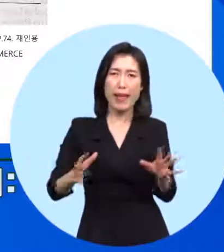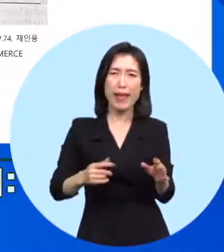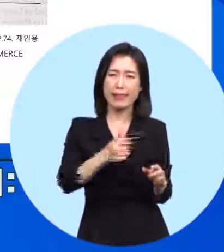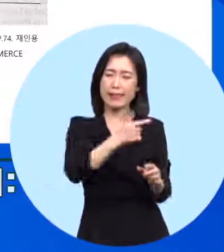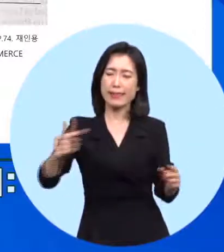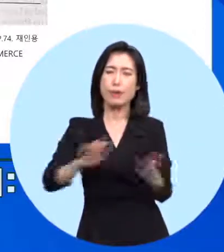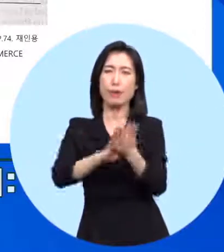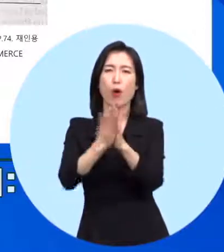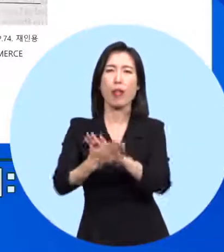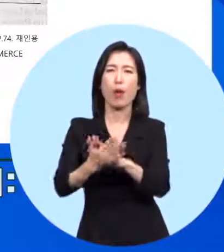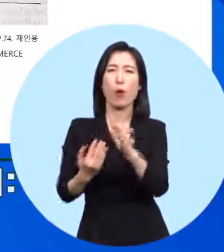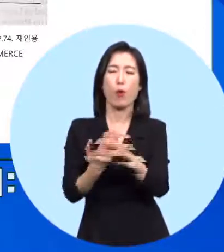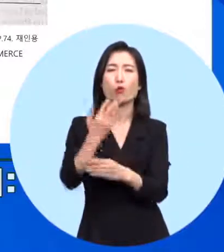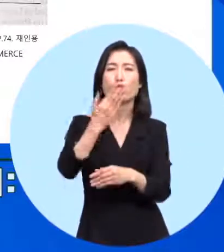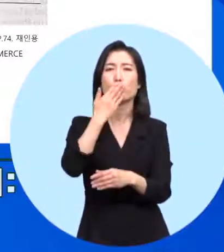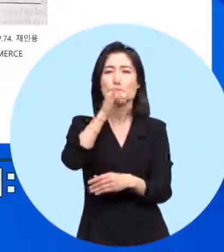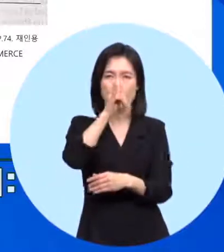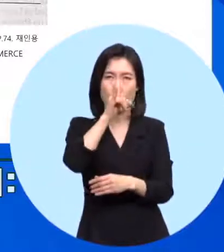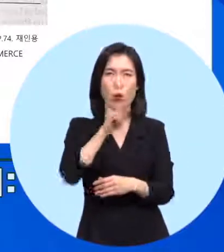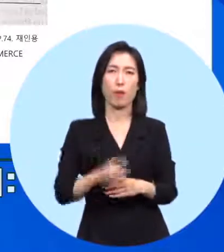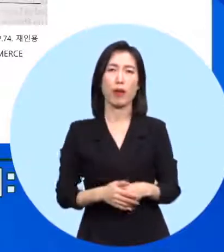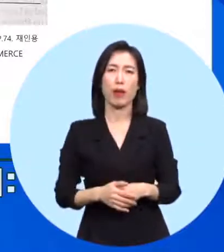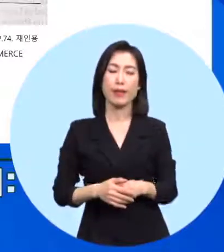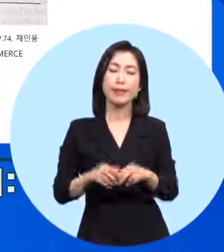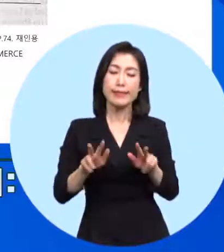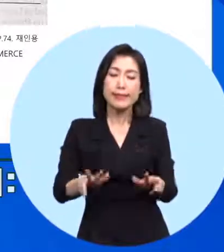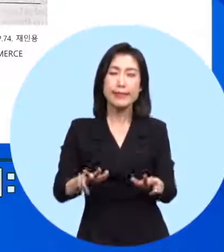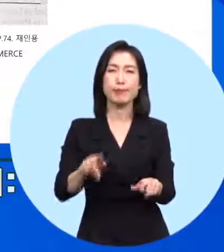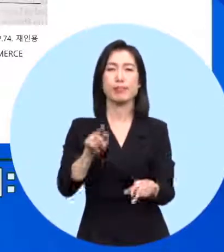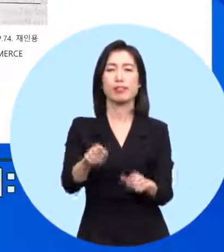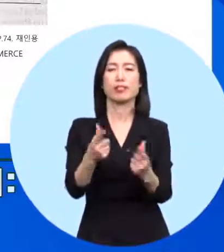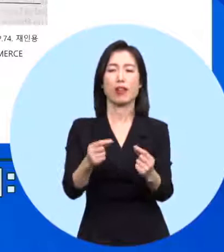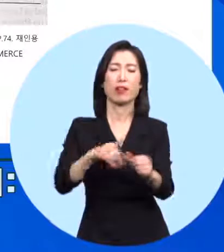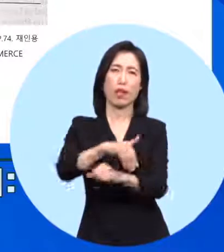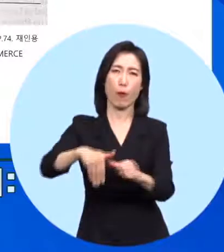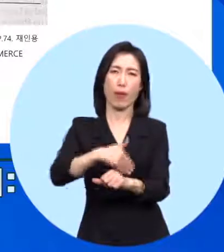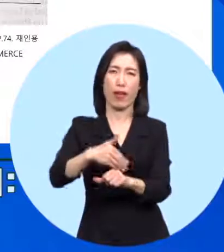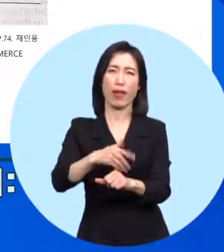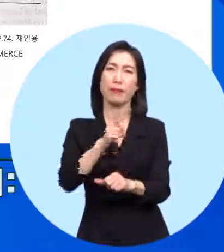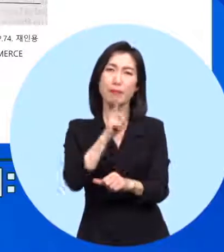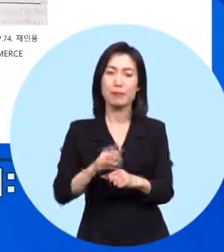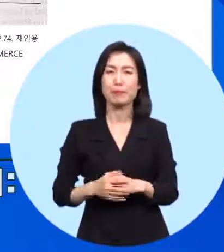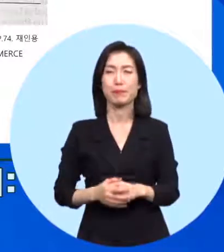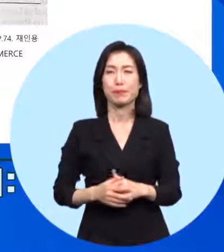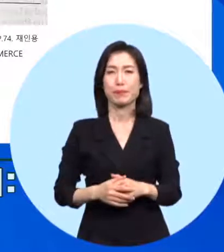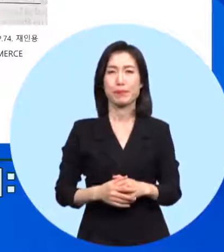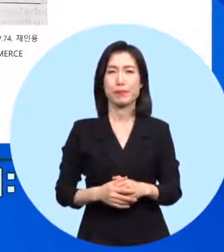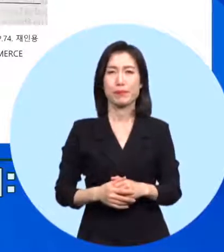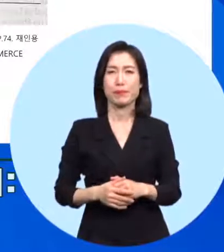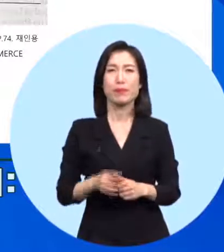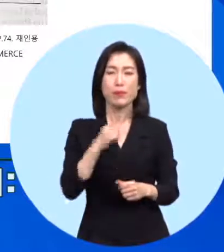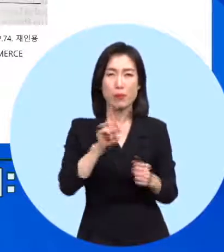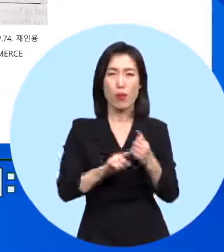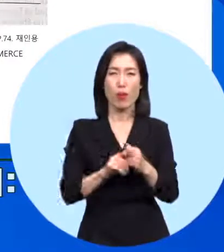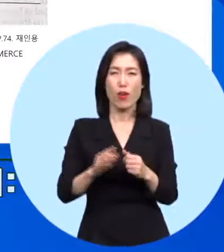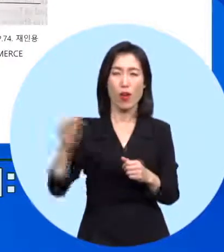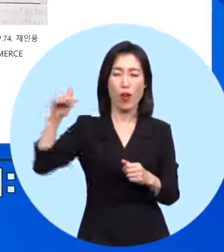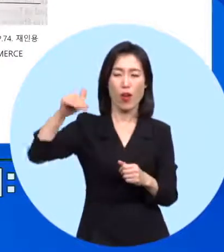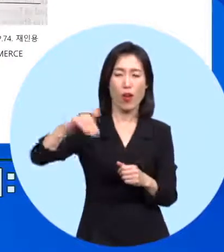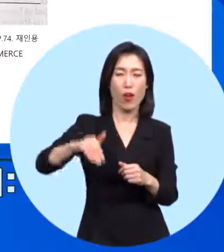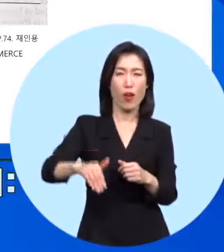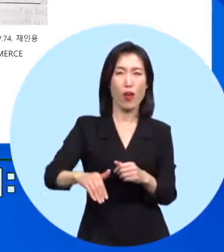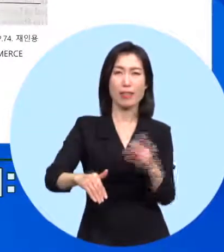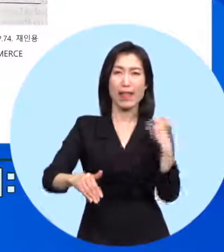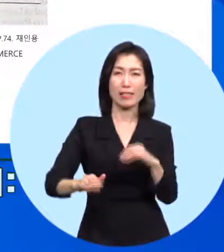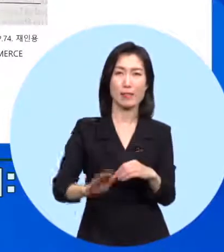변화도 일어난다. 지금이 그런 상황이다 하면서 반등은 없다. 내가